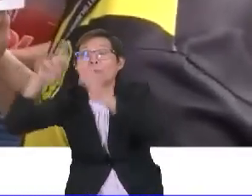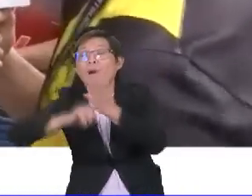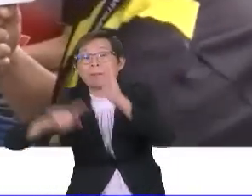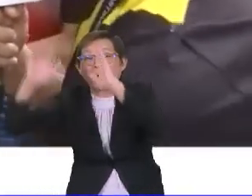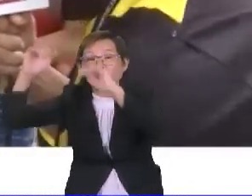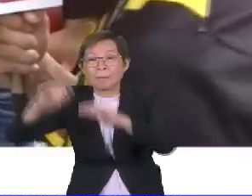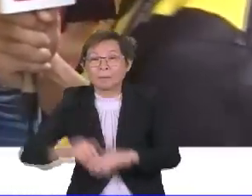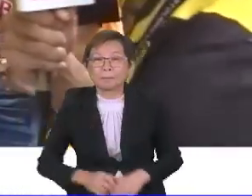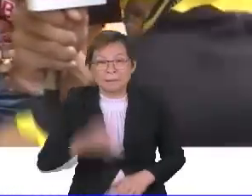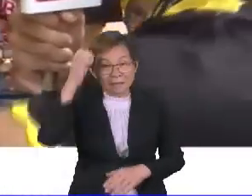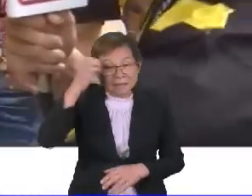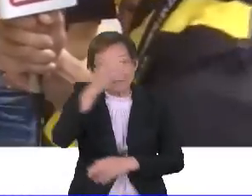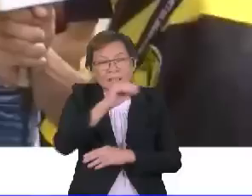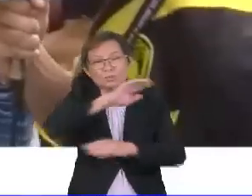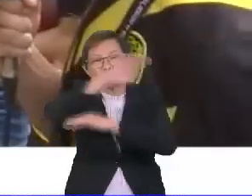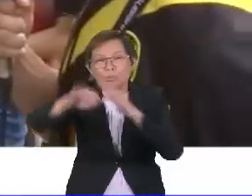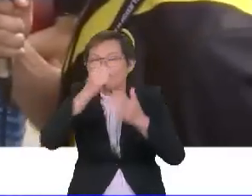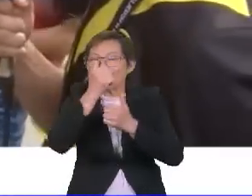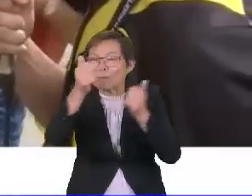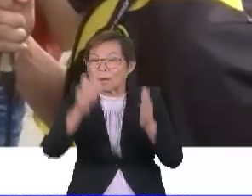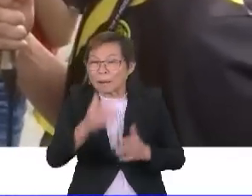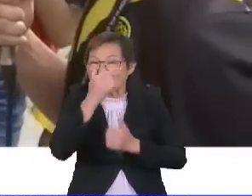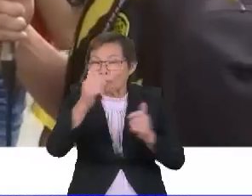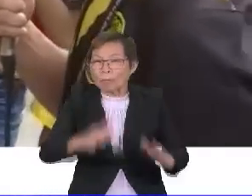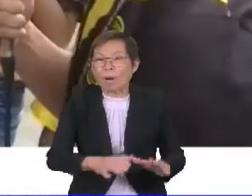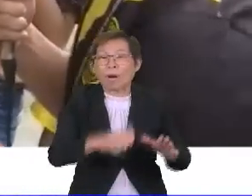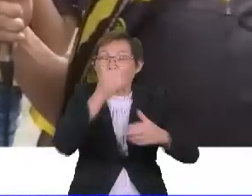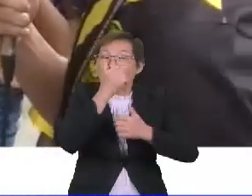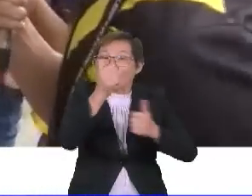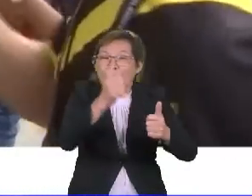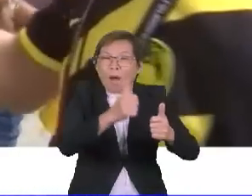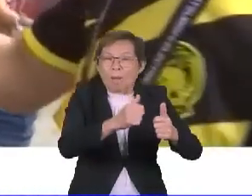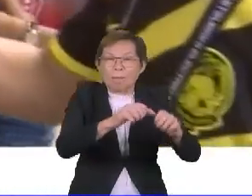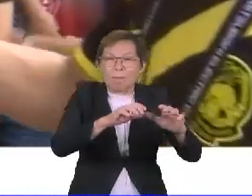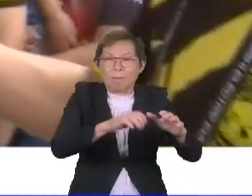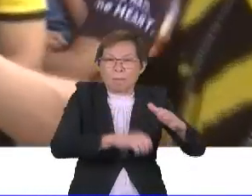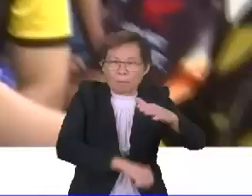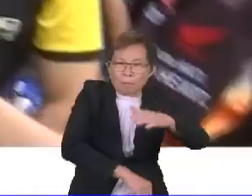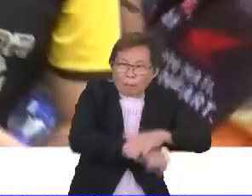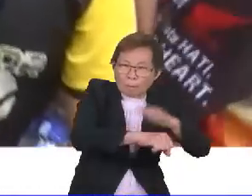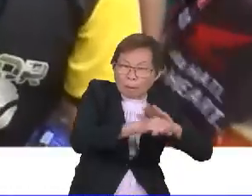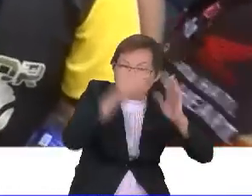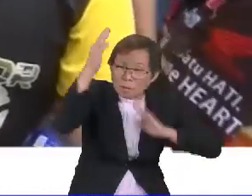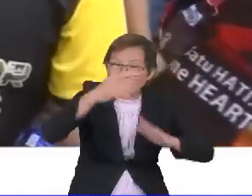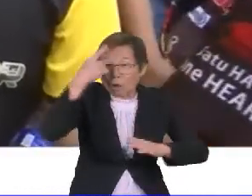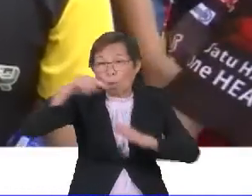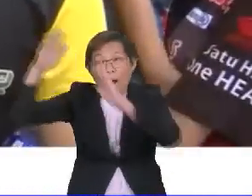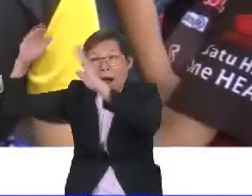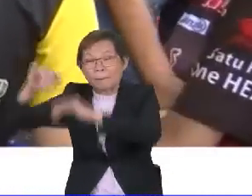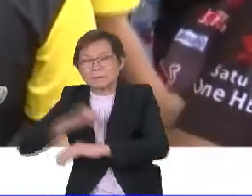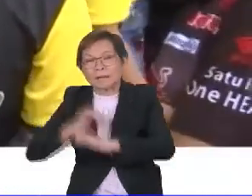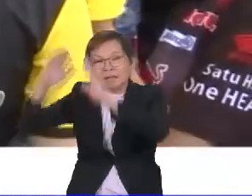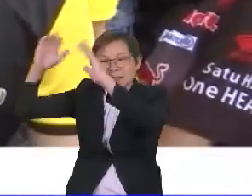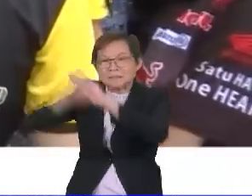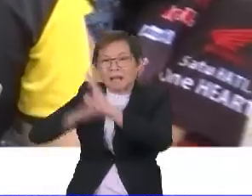bukan saja dan semua yang turun malam ini Oke untuk harapan saya saya